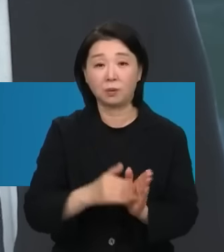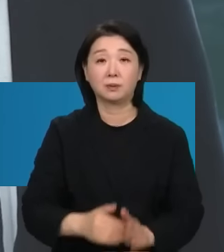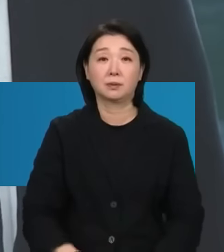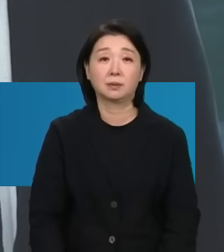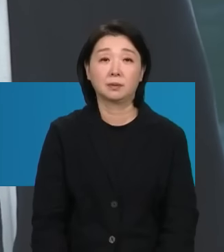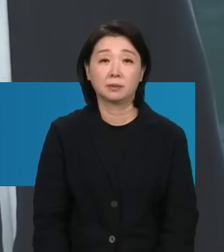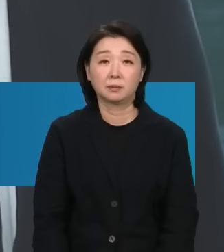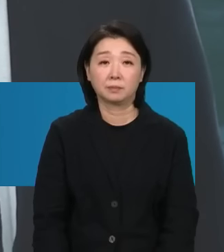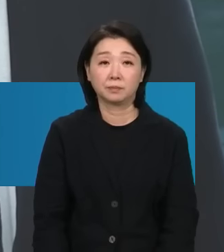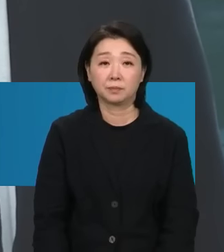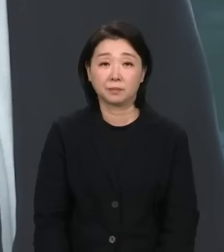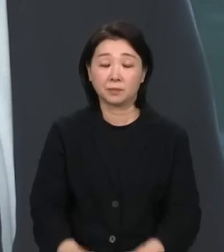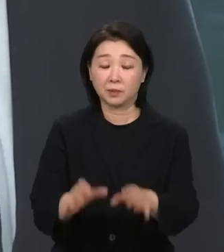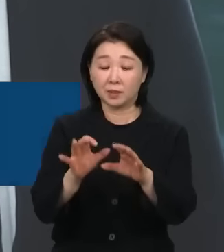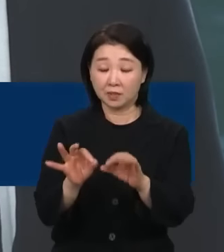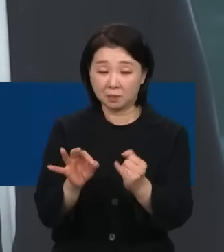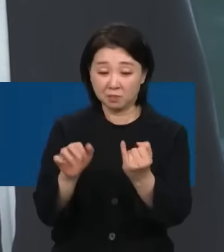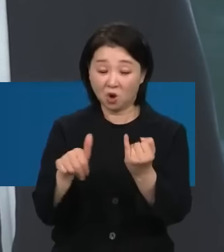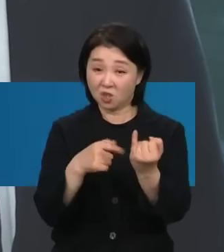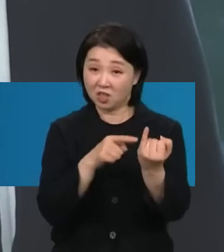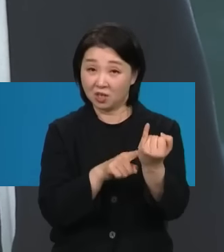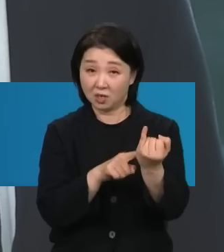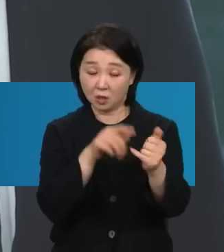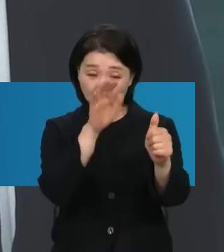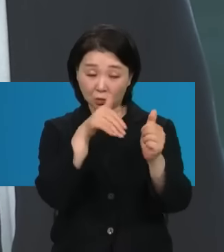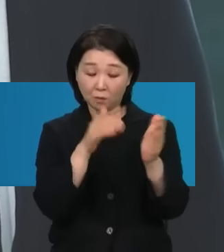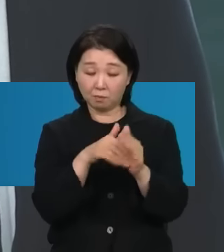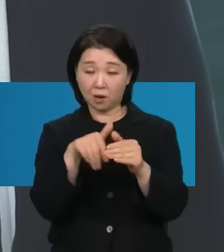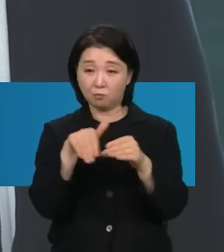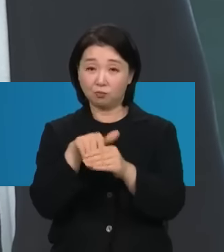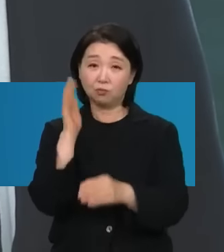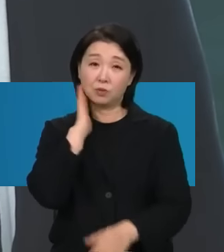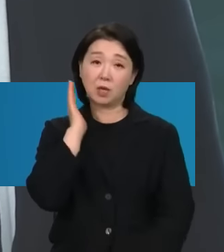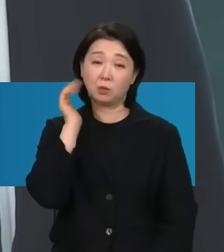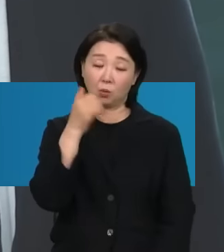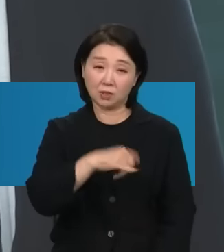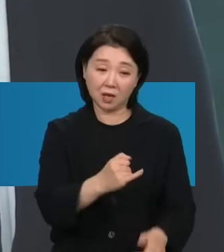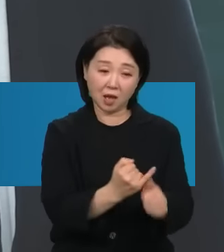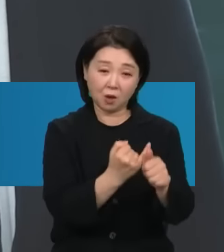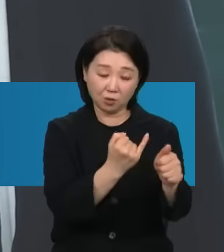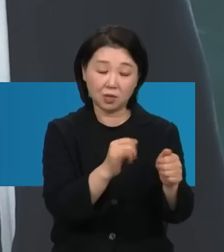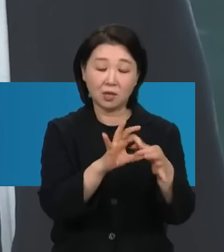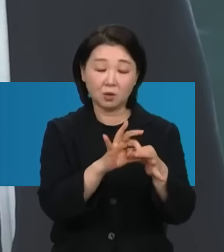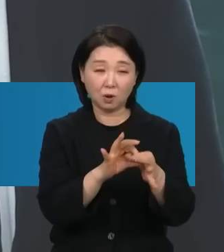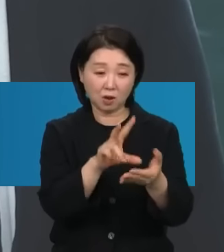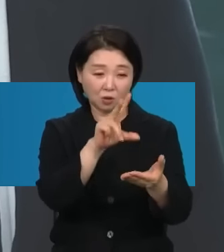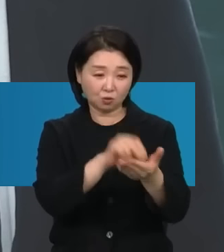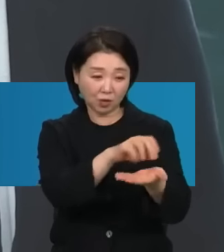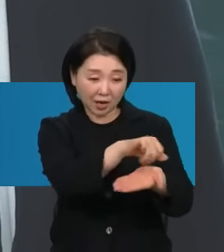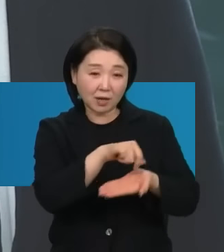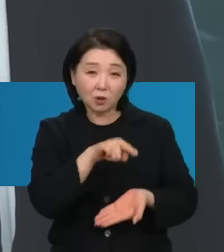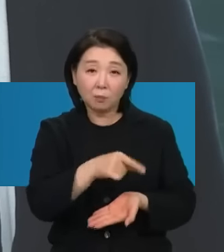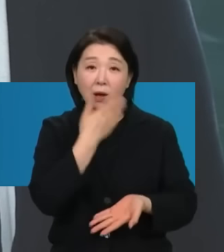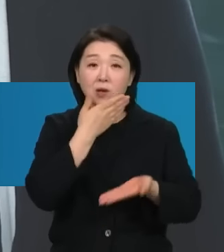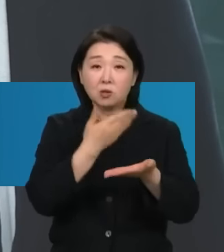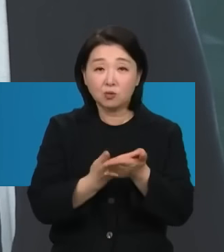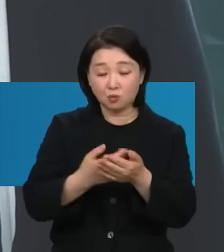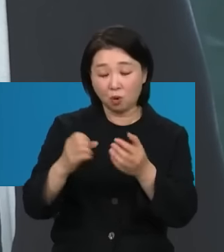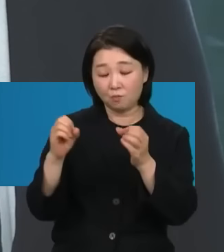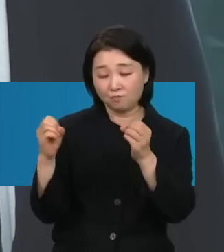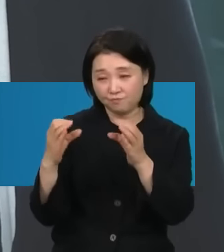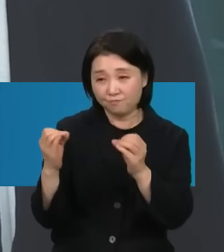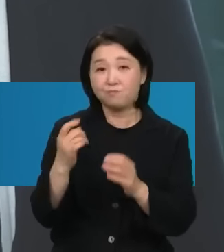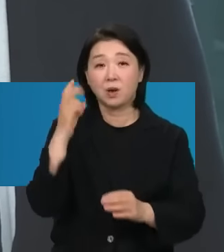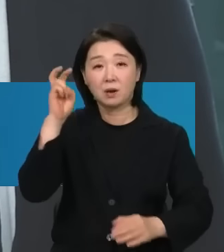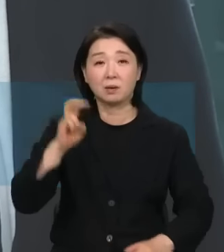확인됐습니다. 김건희 여사 소환 문제나 문재인 전 대통령 전 사위 관련 사건을 가져오는 문제 등 주요 현안에 대한 얘기가 오간